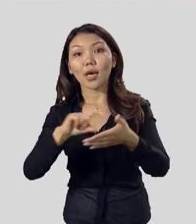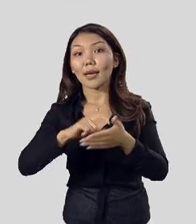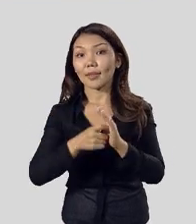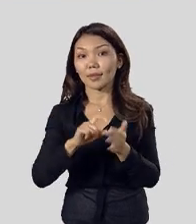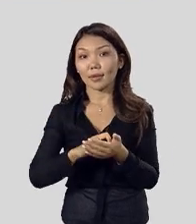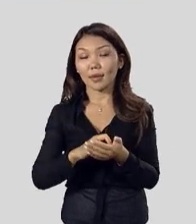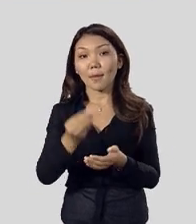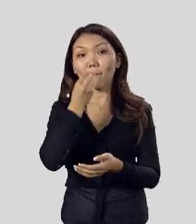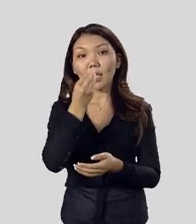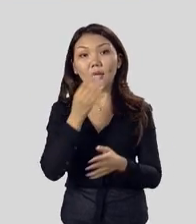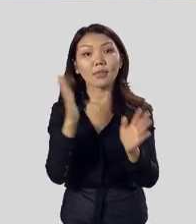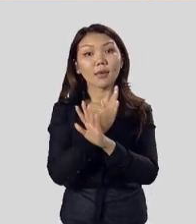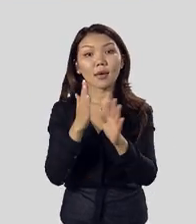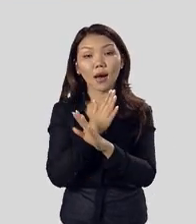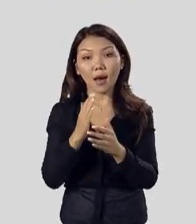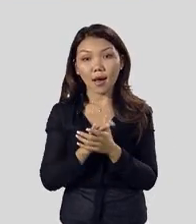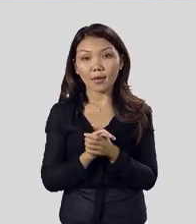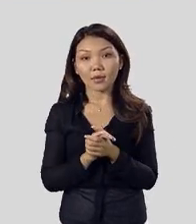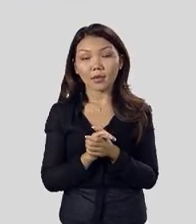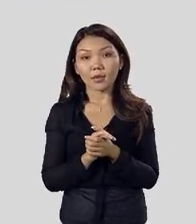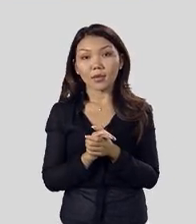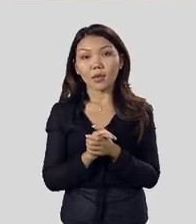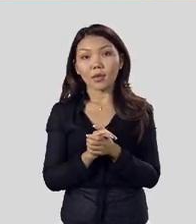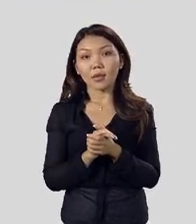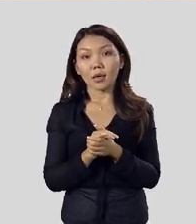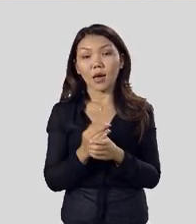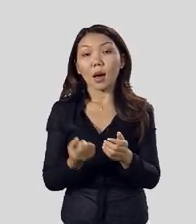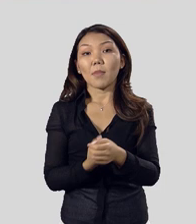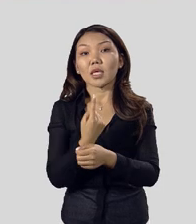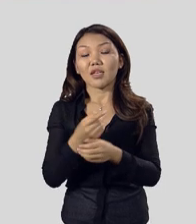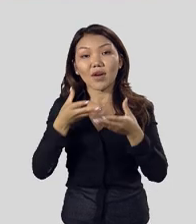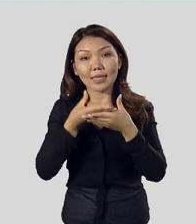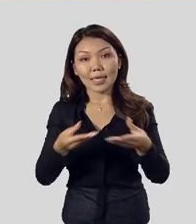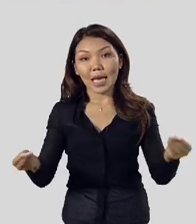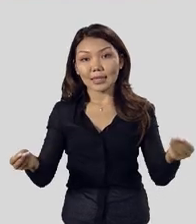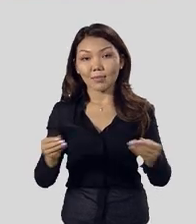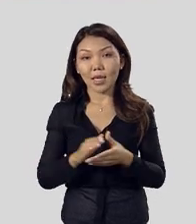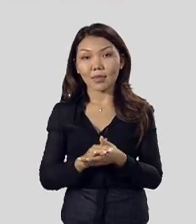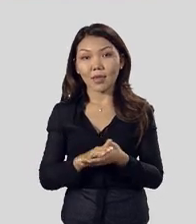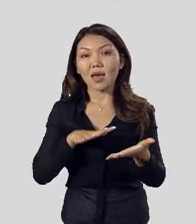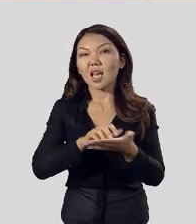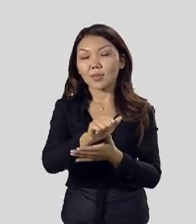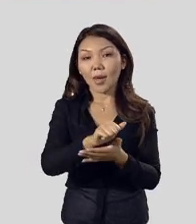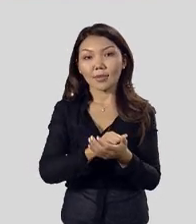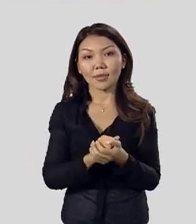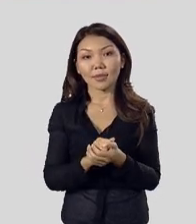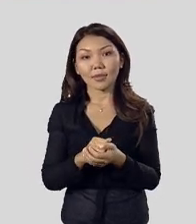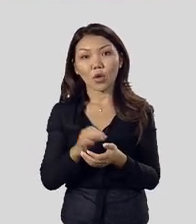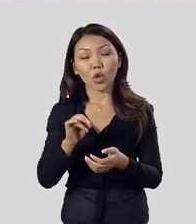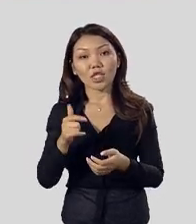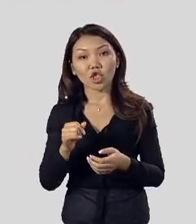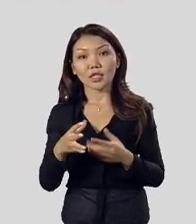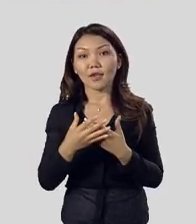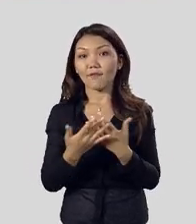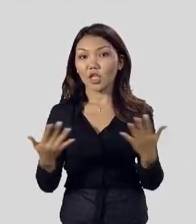питание дыхание образование и распад органических веществ все процессы происходят в